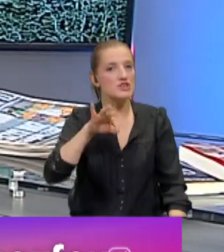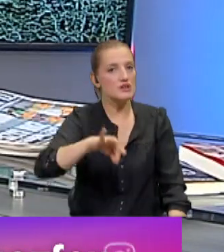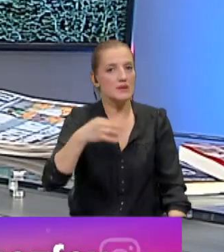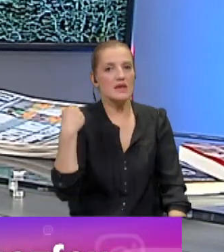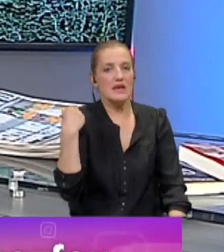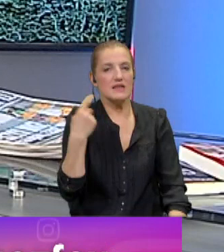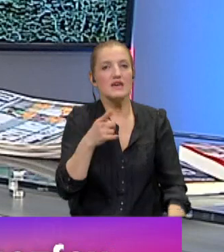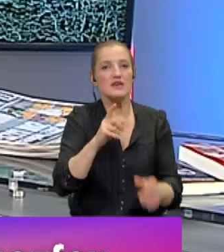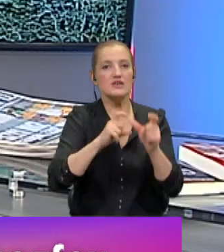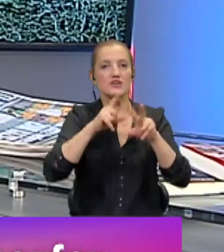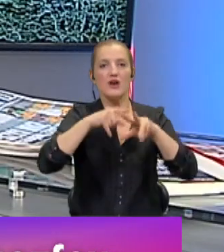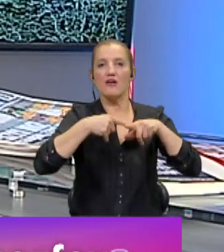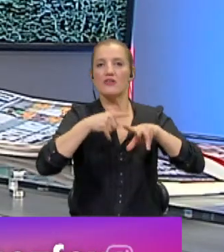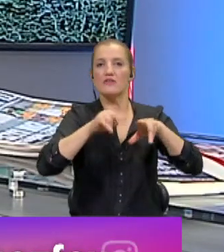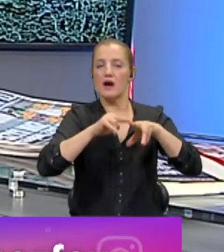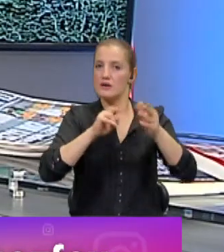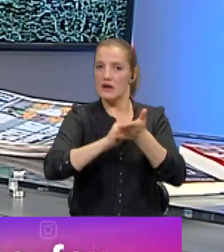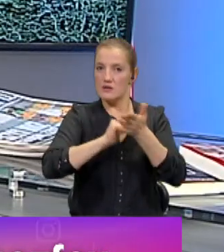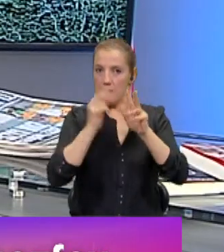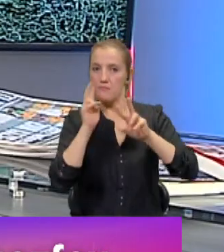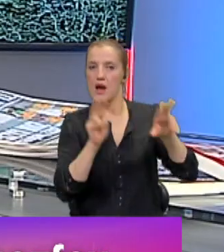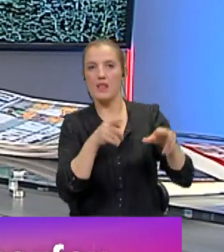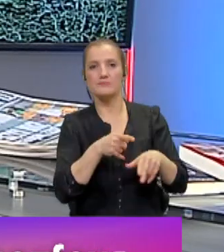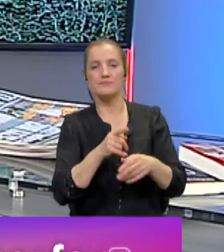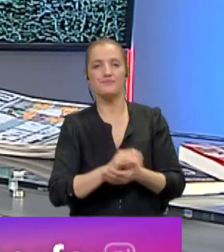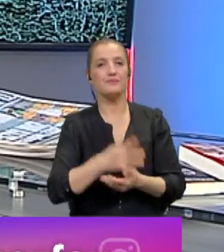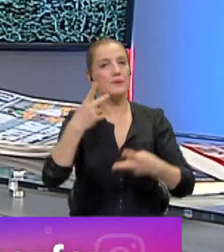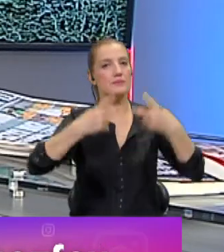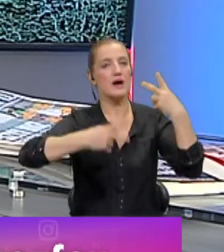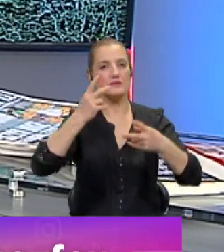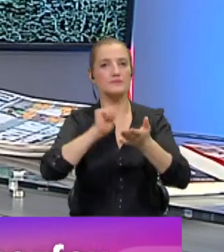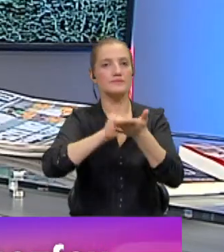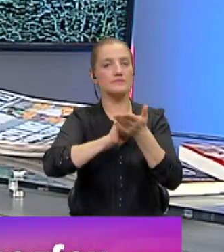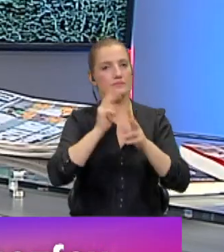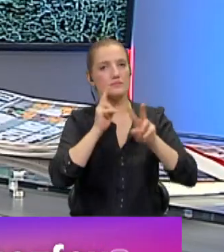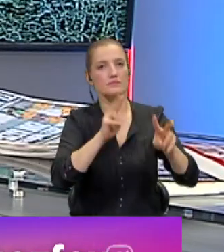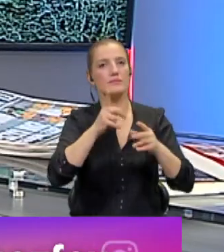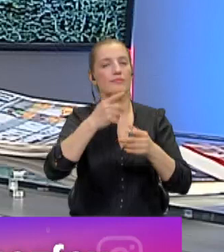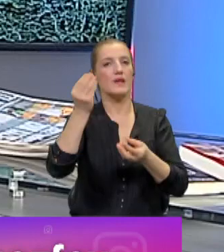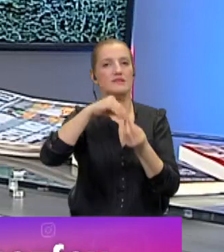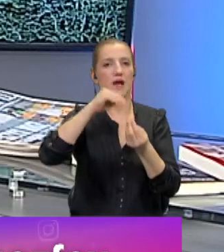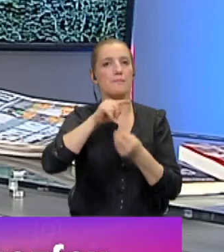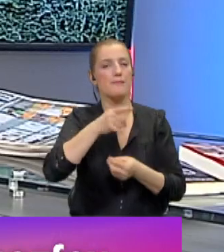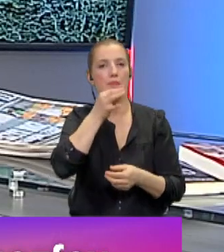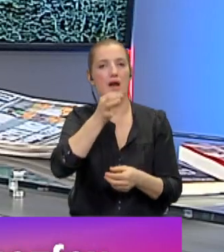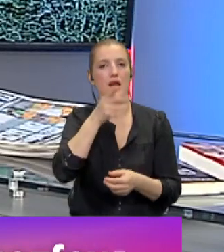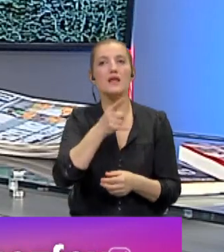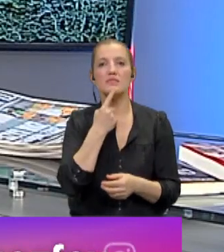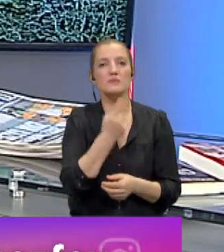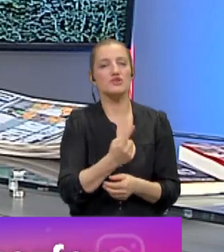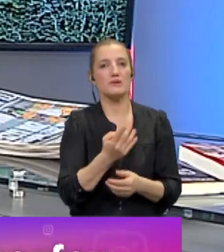Yeni Şafak gazetesine bakalım mı İrfan Hani bazı gazetelerde görüyoruz ama haberlerini bazılarınız görmüyoruz